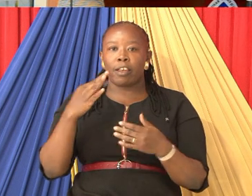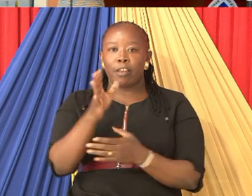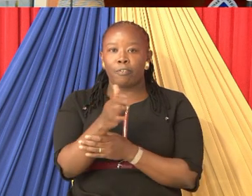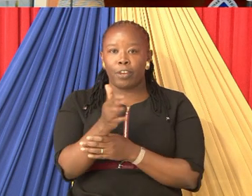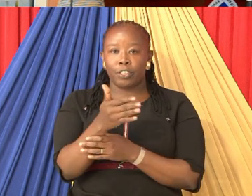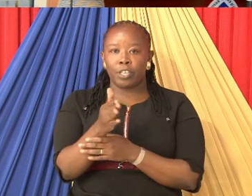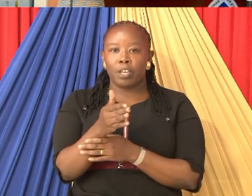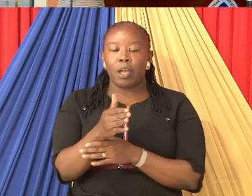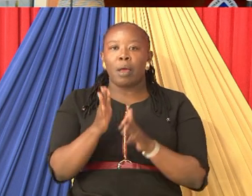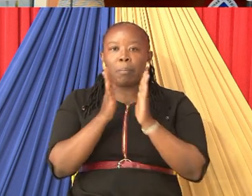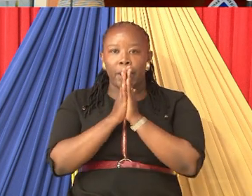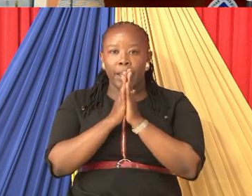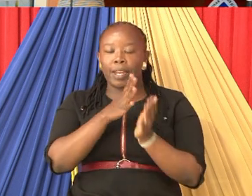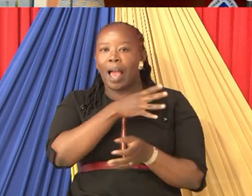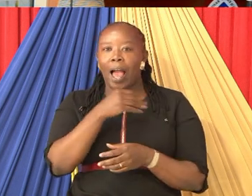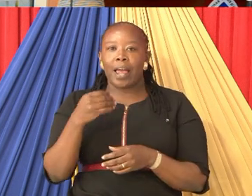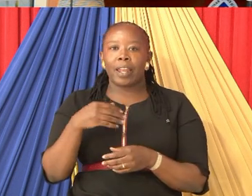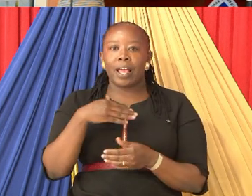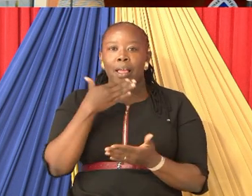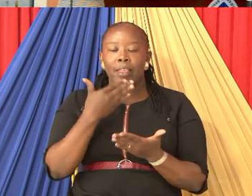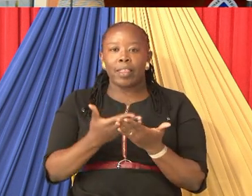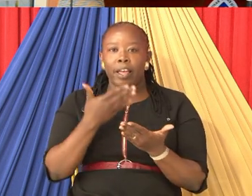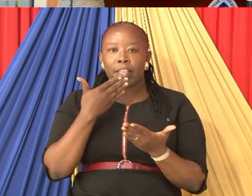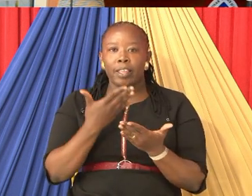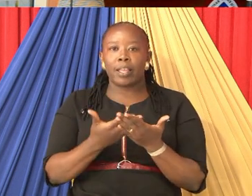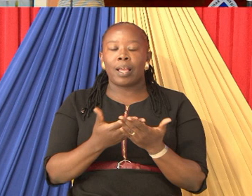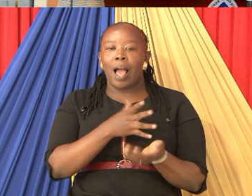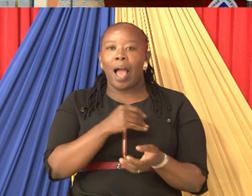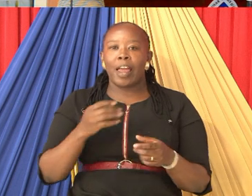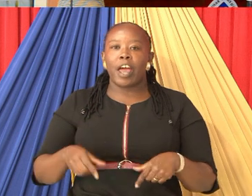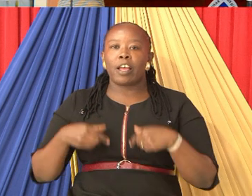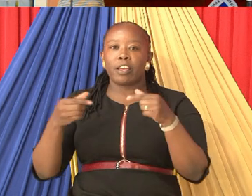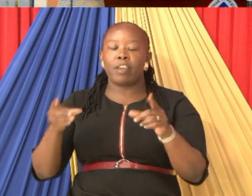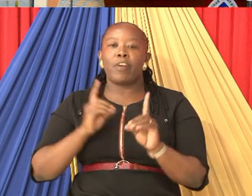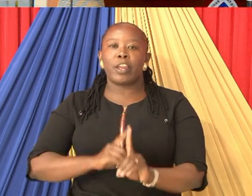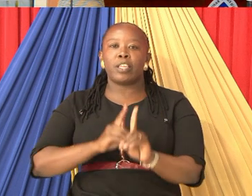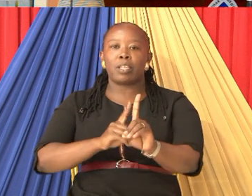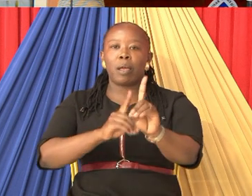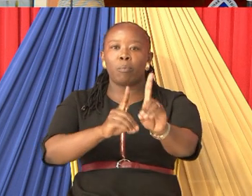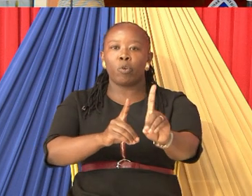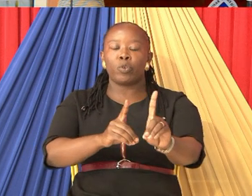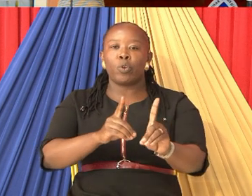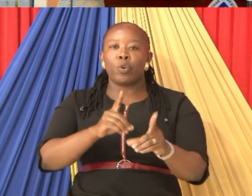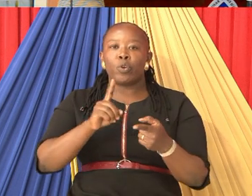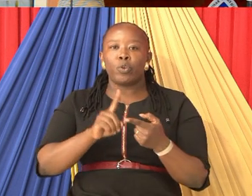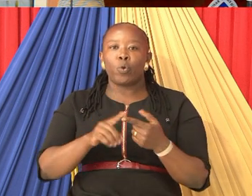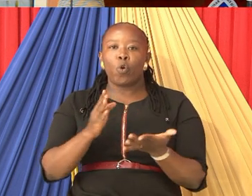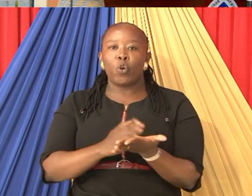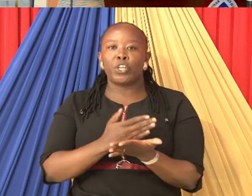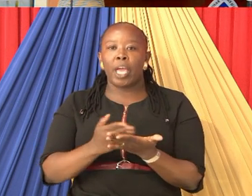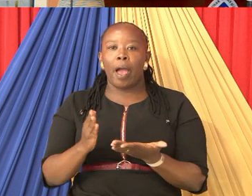akashukuru, akaimega, akawapa wanafunzi wake, nao wanafunzi wakawapa